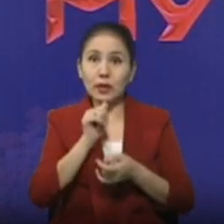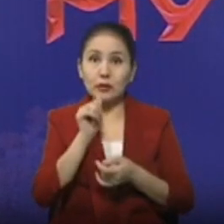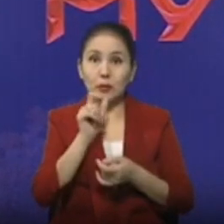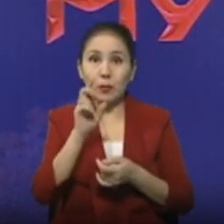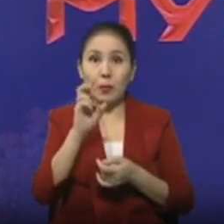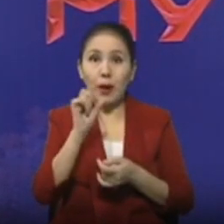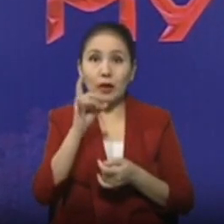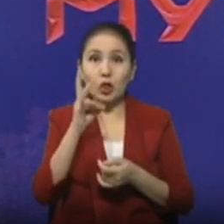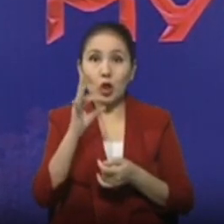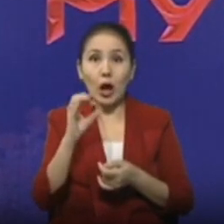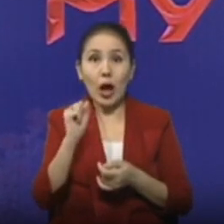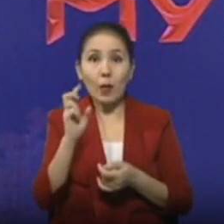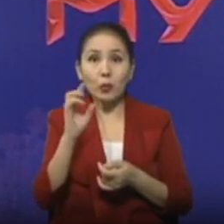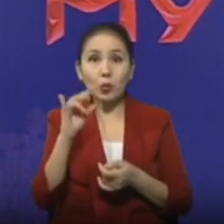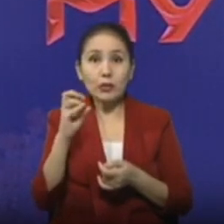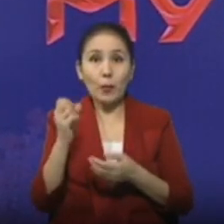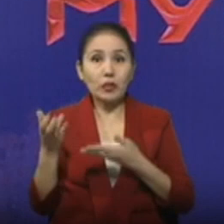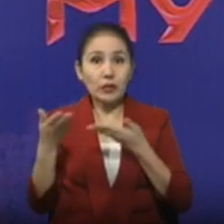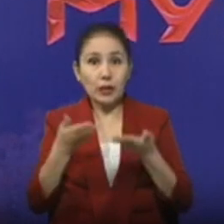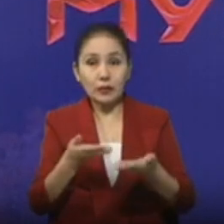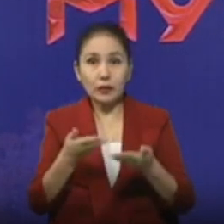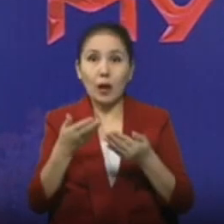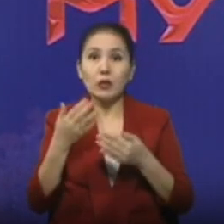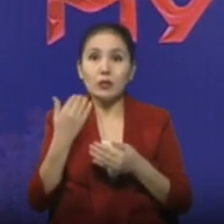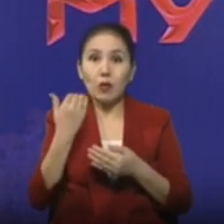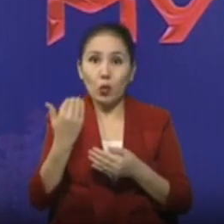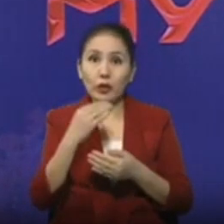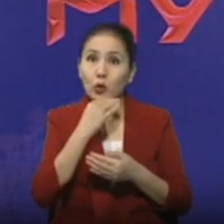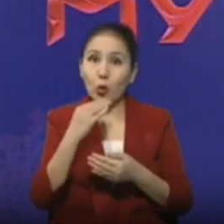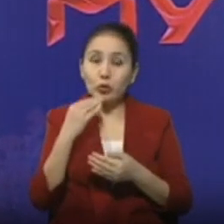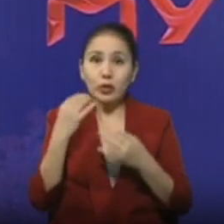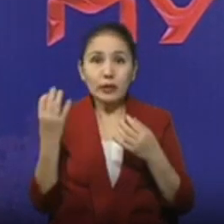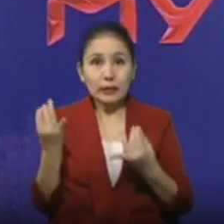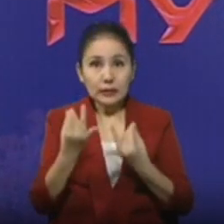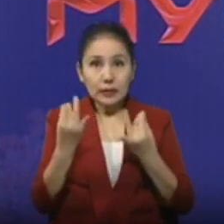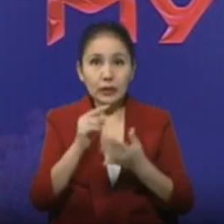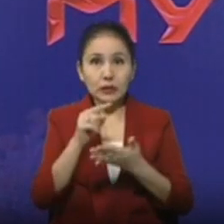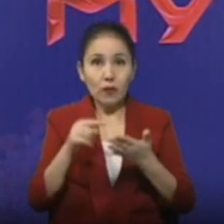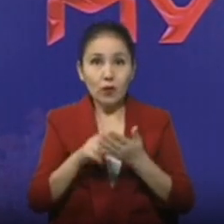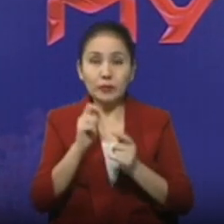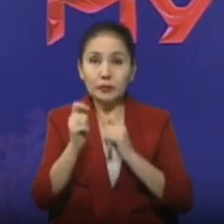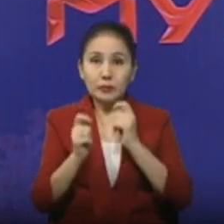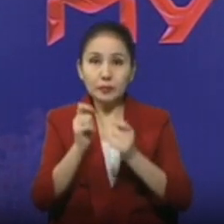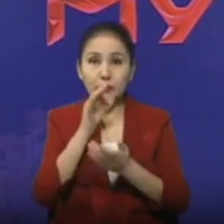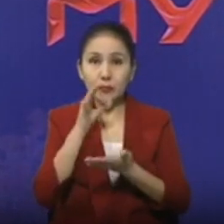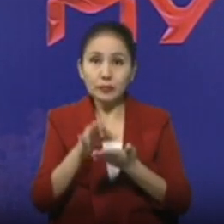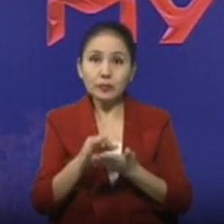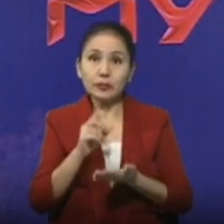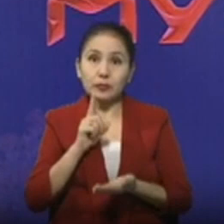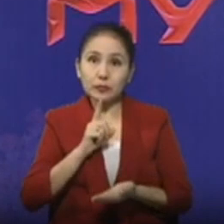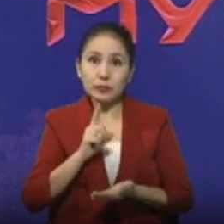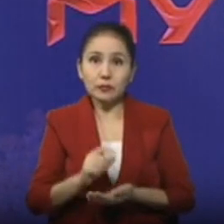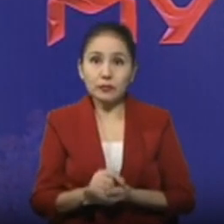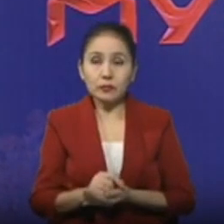Barno Abdusamatovani taklif qilamiz va ularga ko'pchilikni qiziqtirayotgan savollarni berib javoblar olamiz. Assalomu alaykum Barno